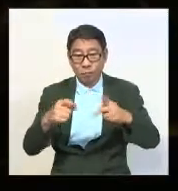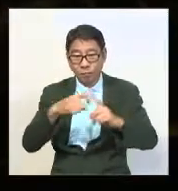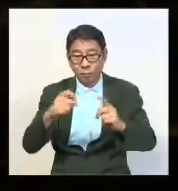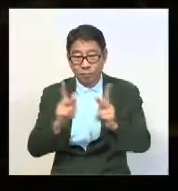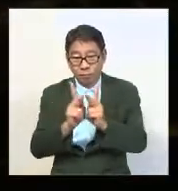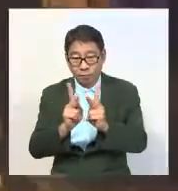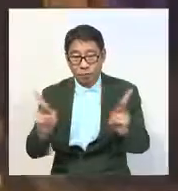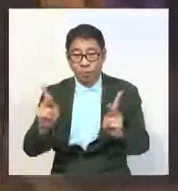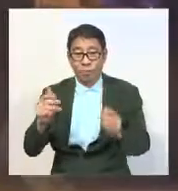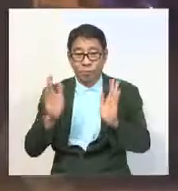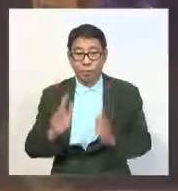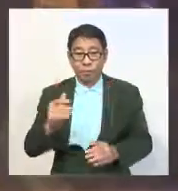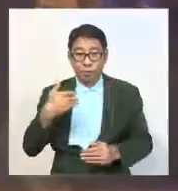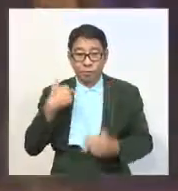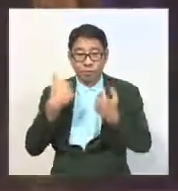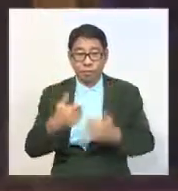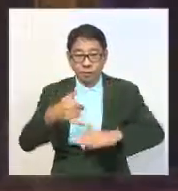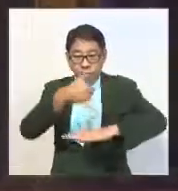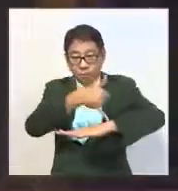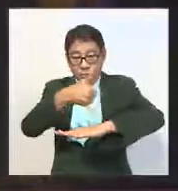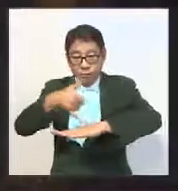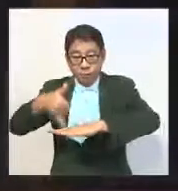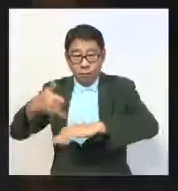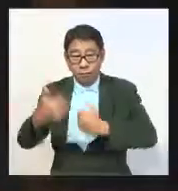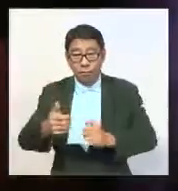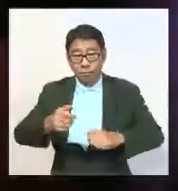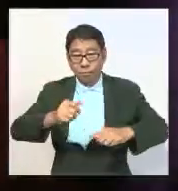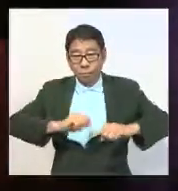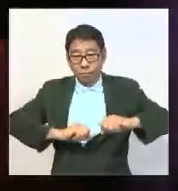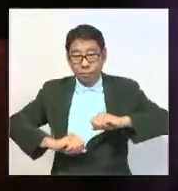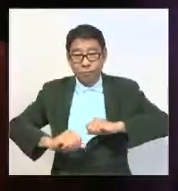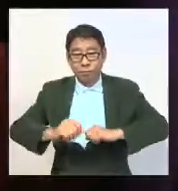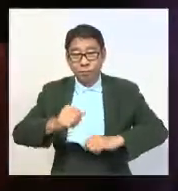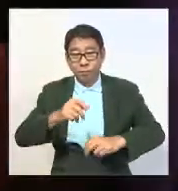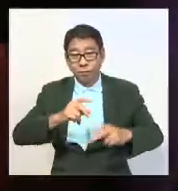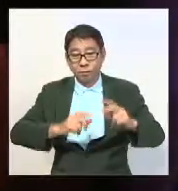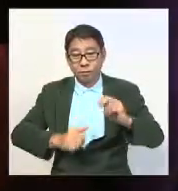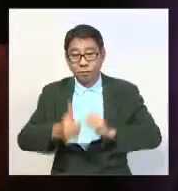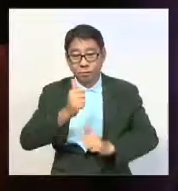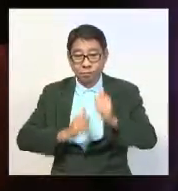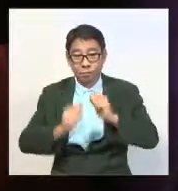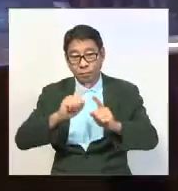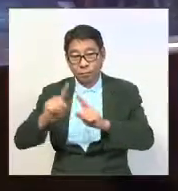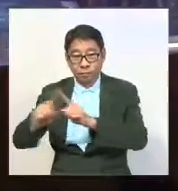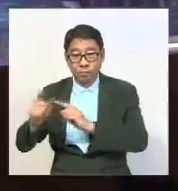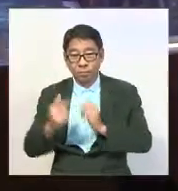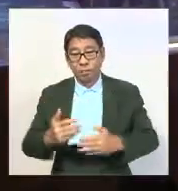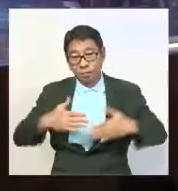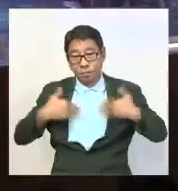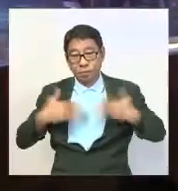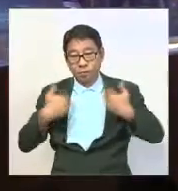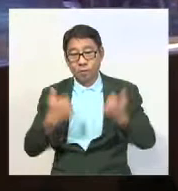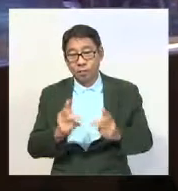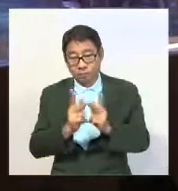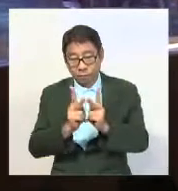มการท่ามกลางเสียงแสงสีบนเวทีแล้วก็ทีมแดนเซอร์ชนิดจัดเต็มค่ะสร้างความสนุกสนานให้กับผู้ชมและบรรดา